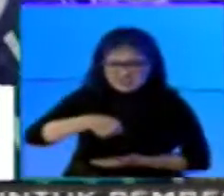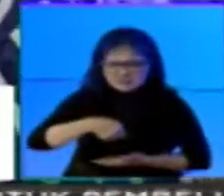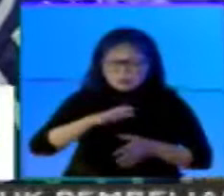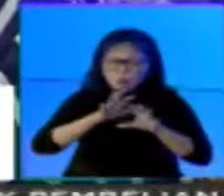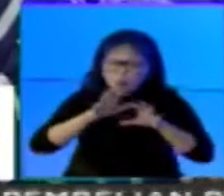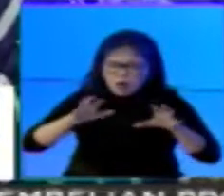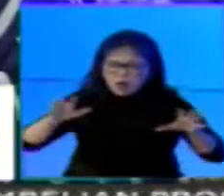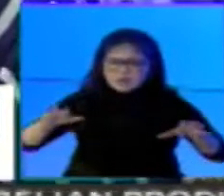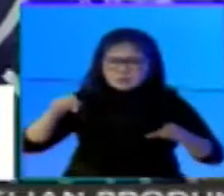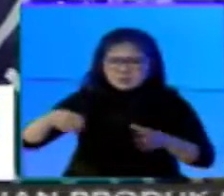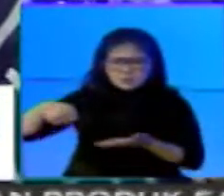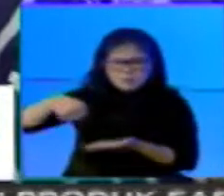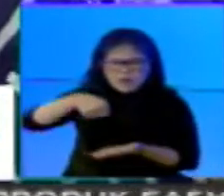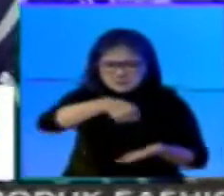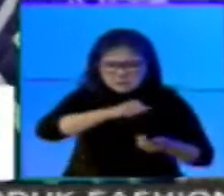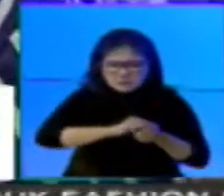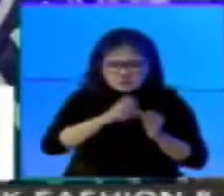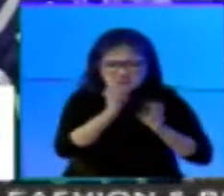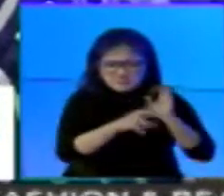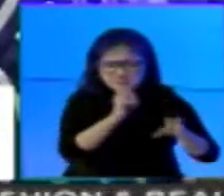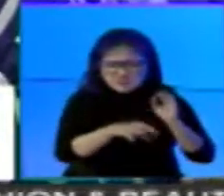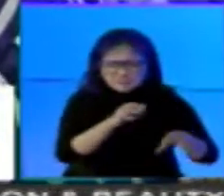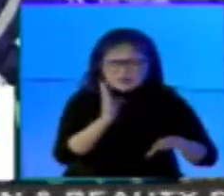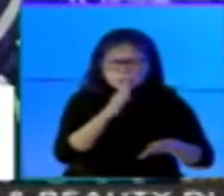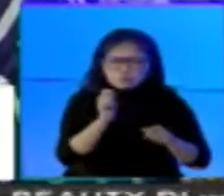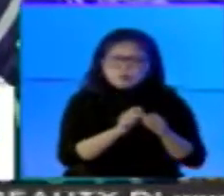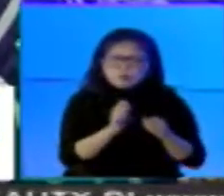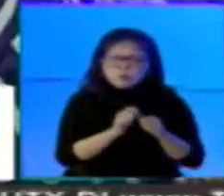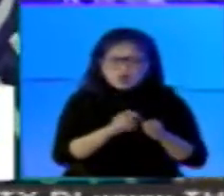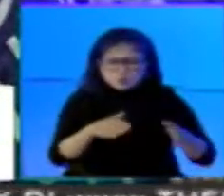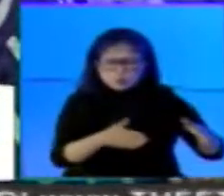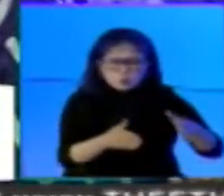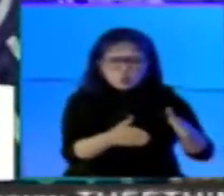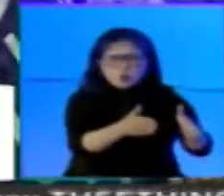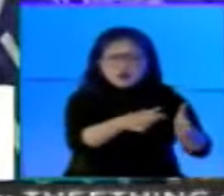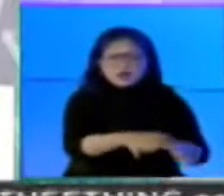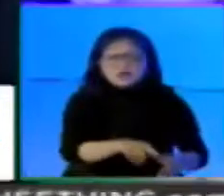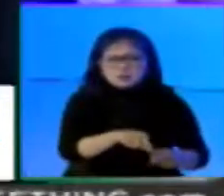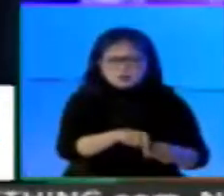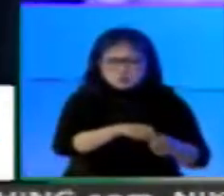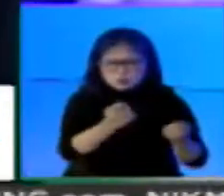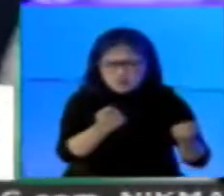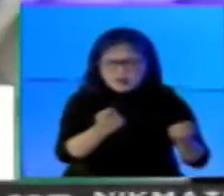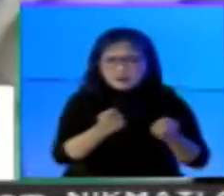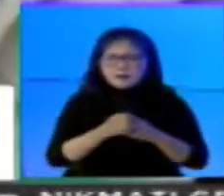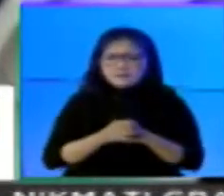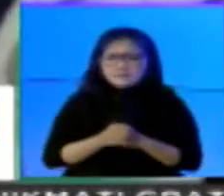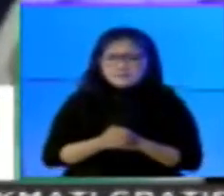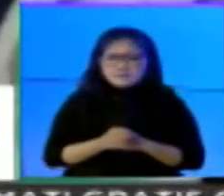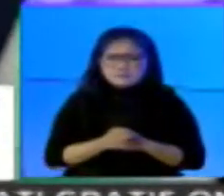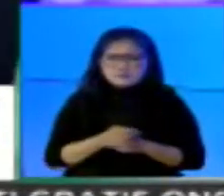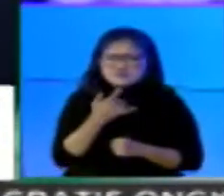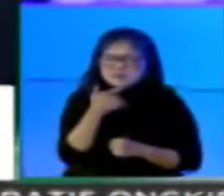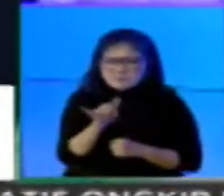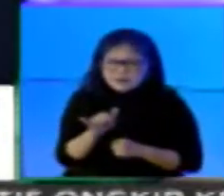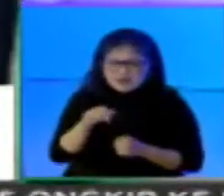ya kantong plastik itu jadi sampah, membuat sungai-sungai dan lain-lainnya ya jadi rusak. Sudah maret, tas